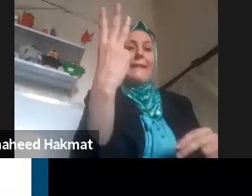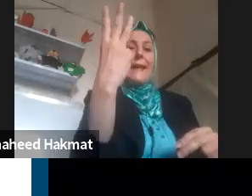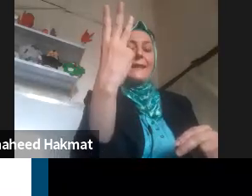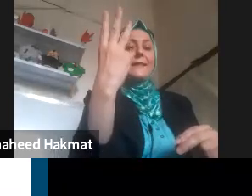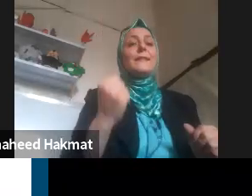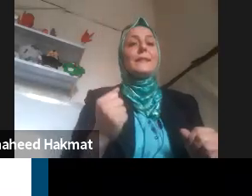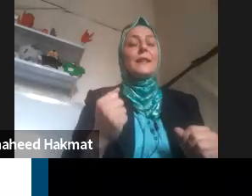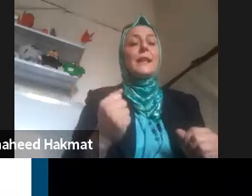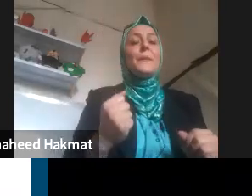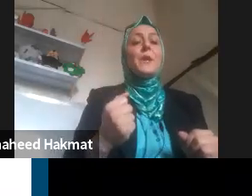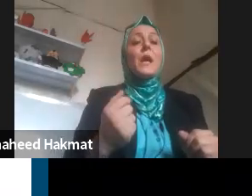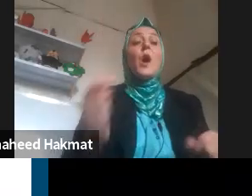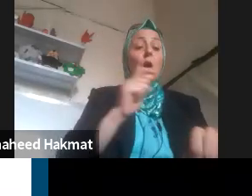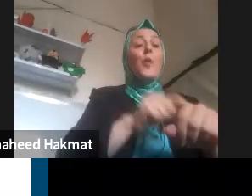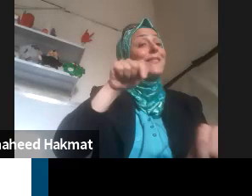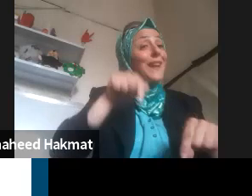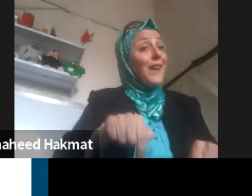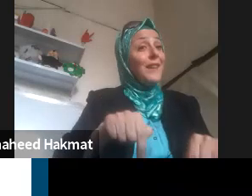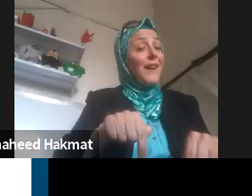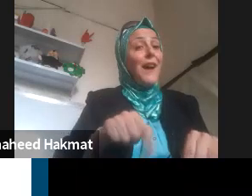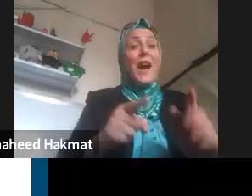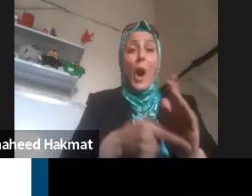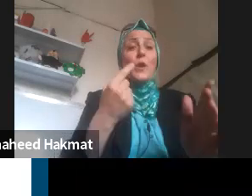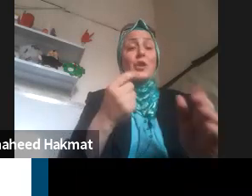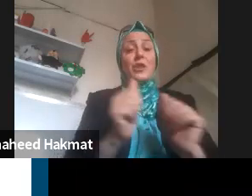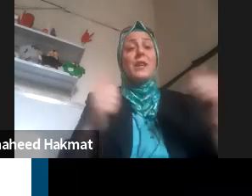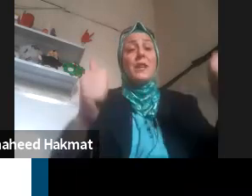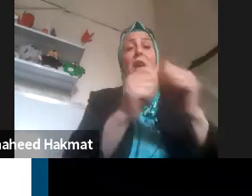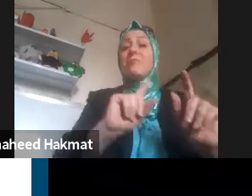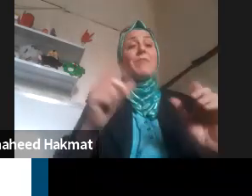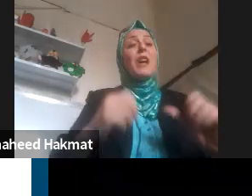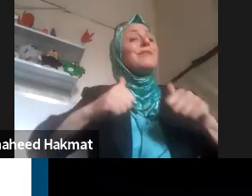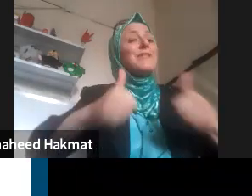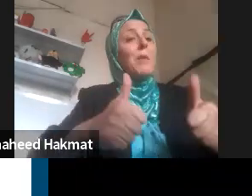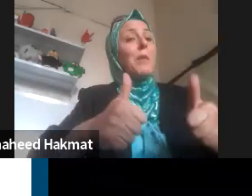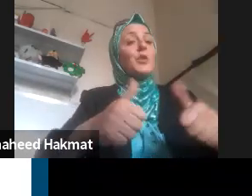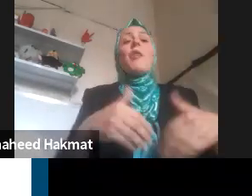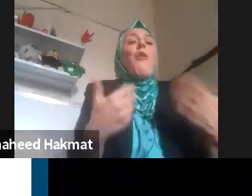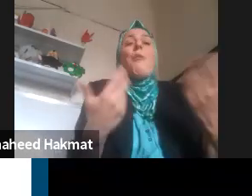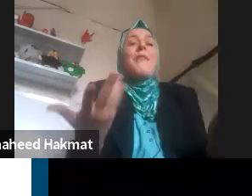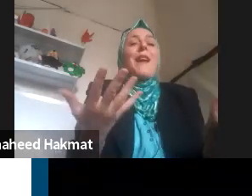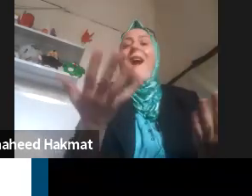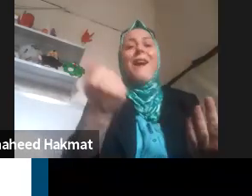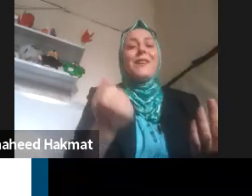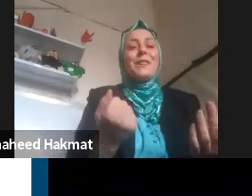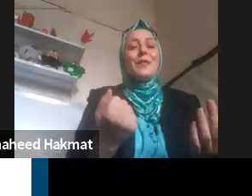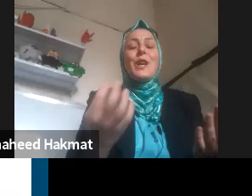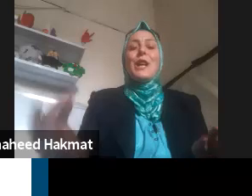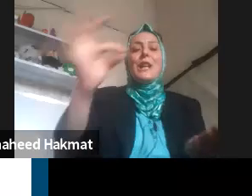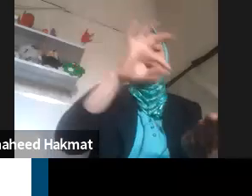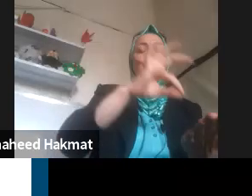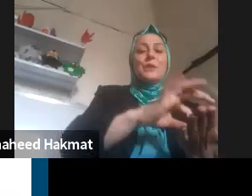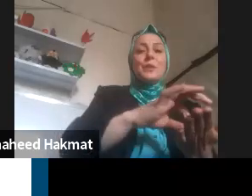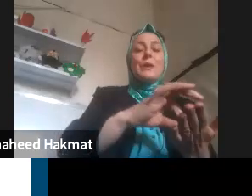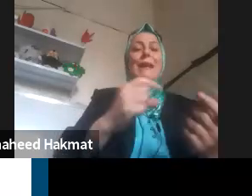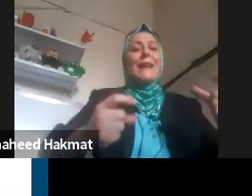2020 لحديت هلأ. أول شيء الأهل منهم جاهزين ومنهم متوفر لهم الوصول للتكنولوجيا